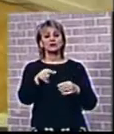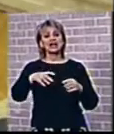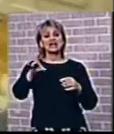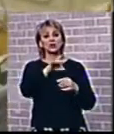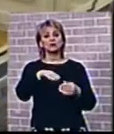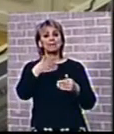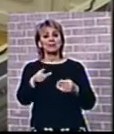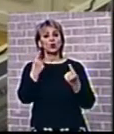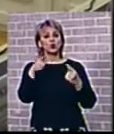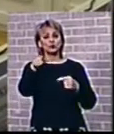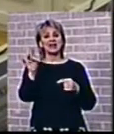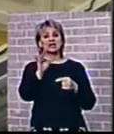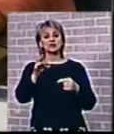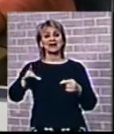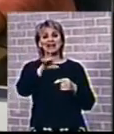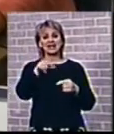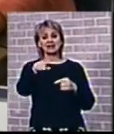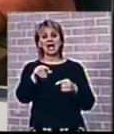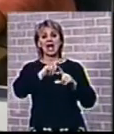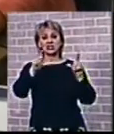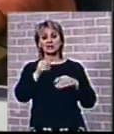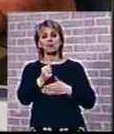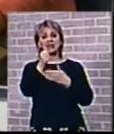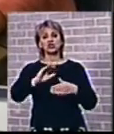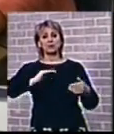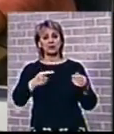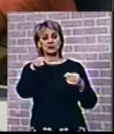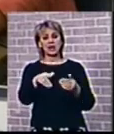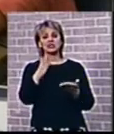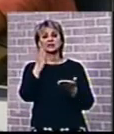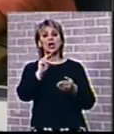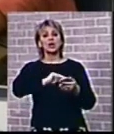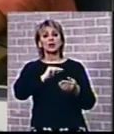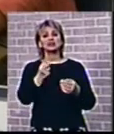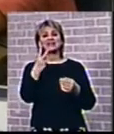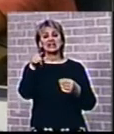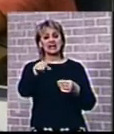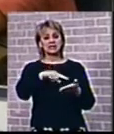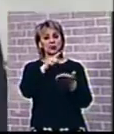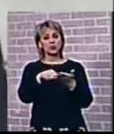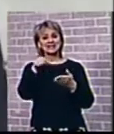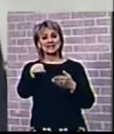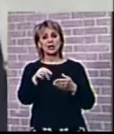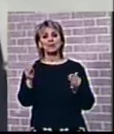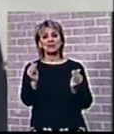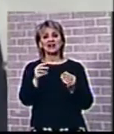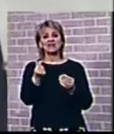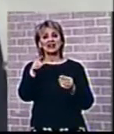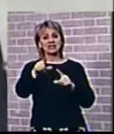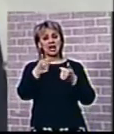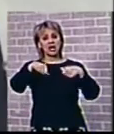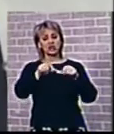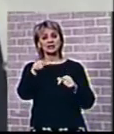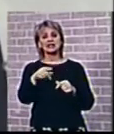регионе, помимо крупного Ростовского регионального агентства поддержки предпринимательства, работают 12 муниципальных микрофинансовых